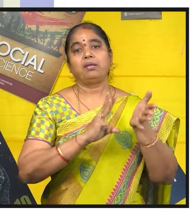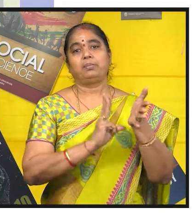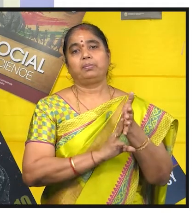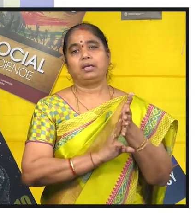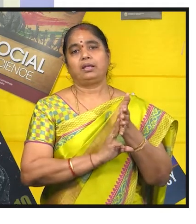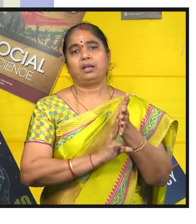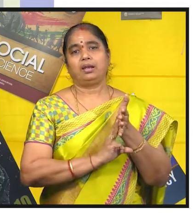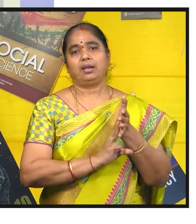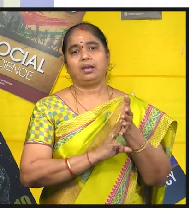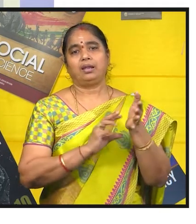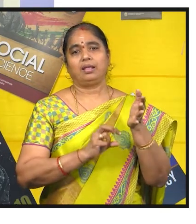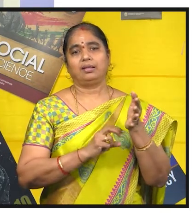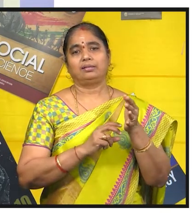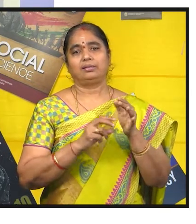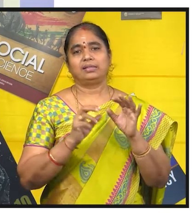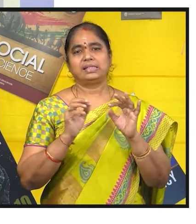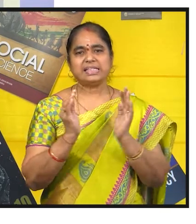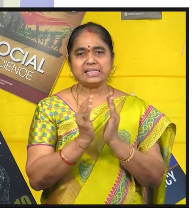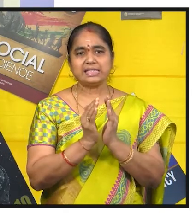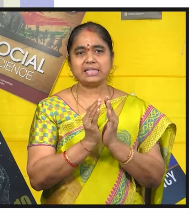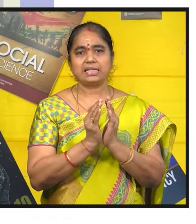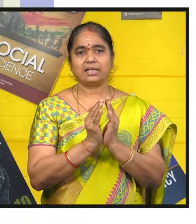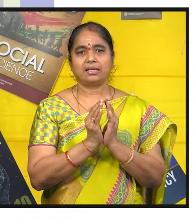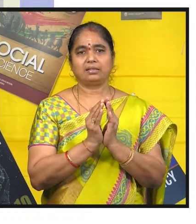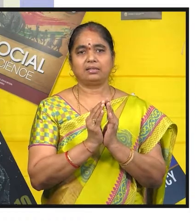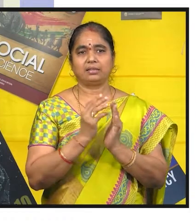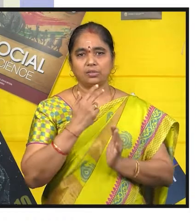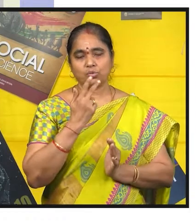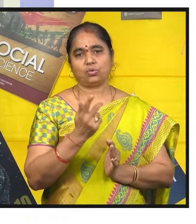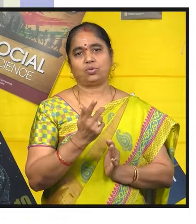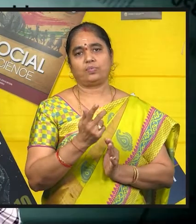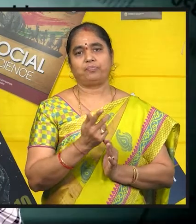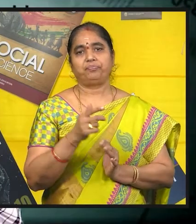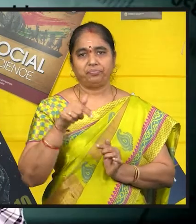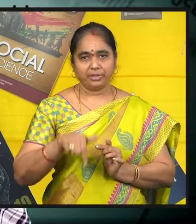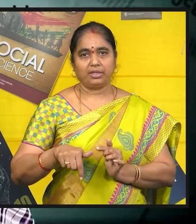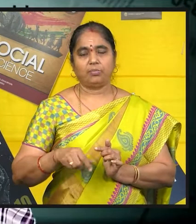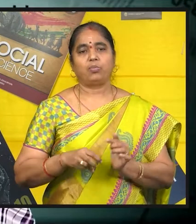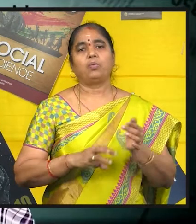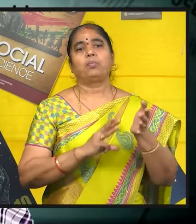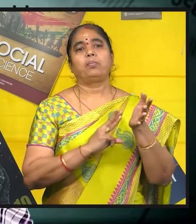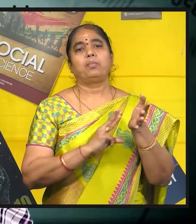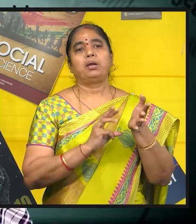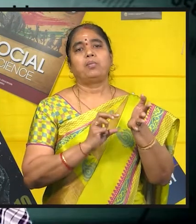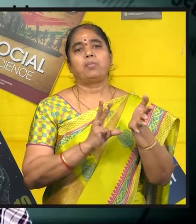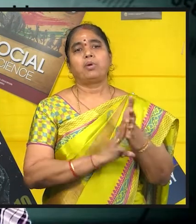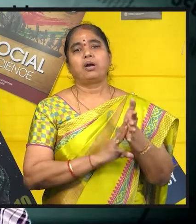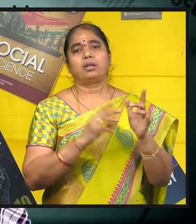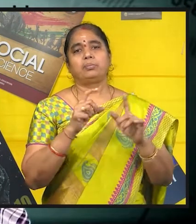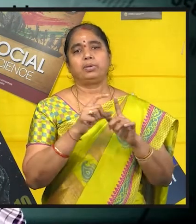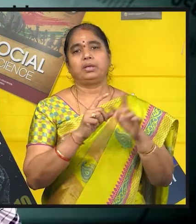மெண்டலிவினுடைய ஆவர்த்தன அட்டவணையை குறும் அட்டவணை என்று நாம் அழைக்கிறோம். இப்போ நவீன ஆவர்த்தன அட்டவணை